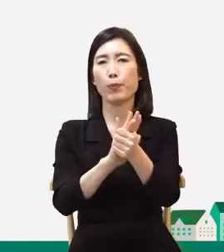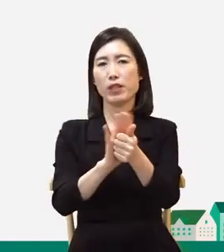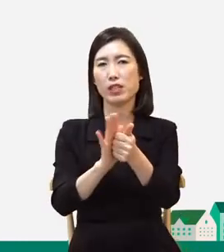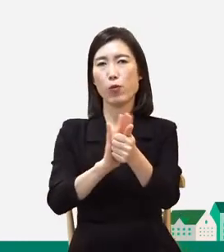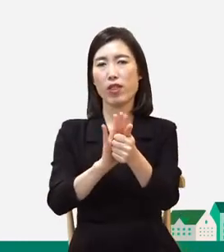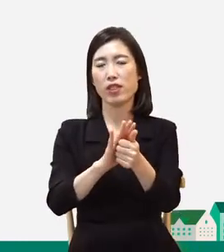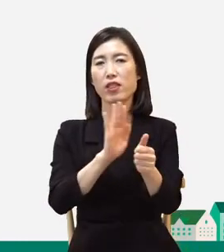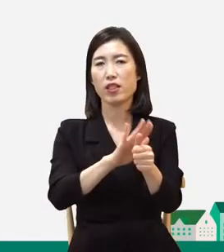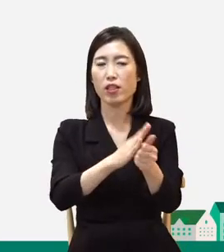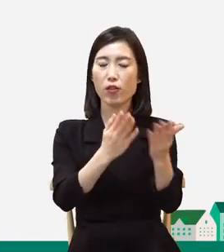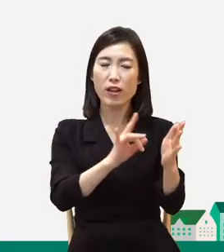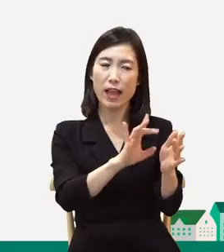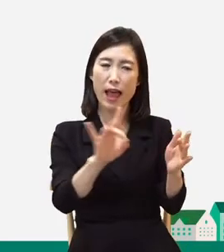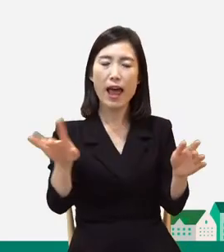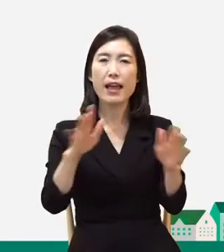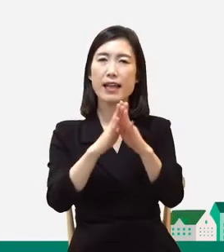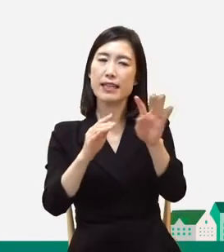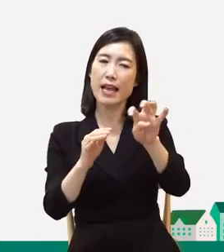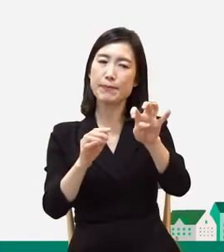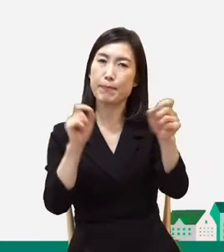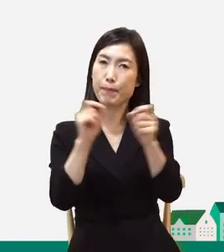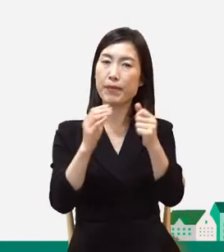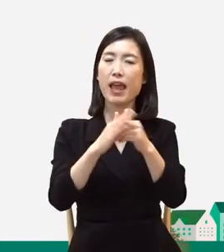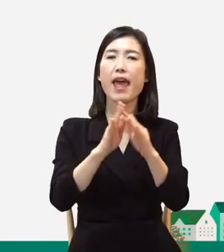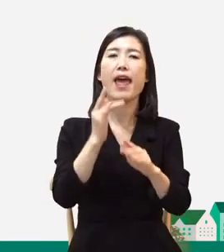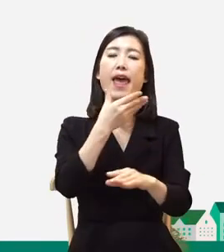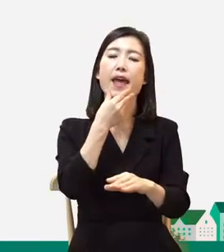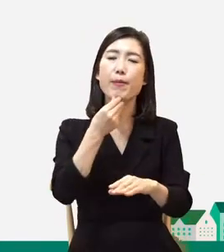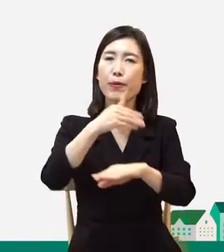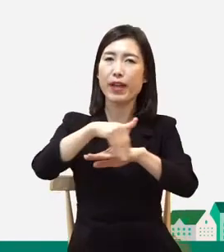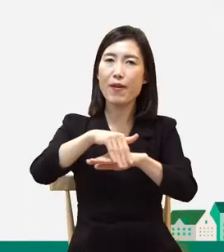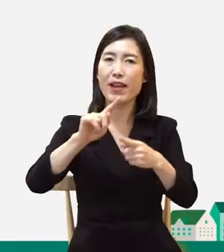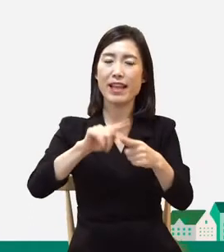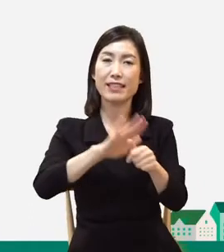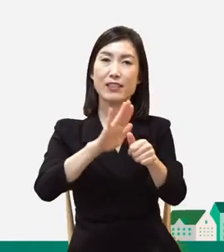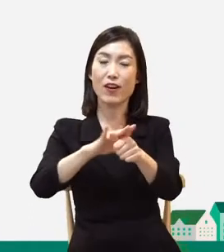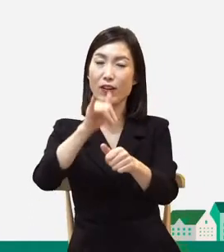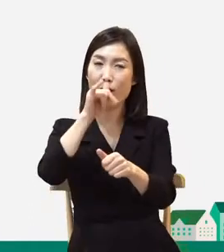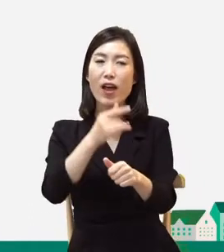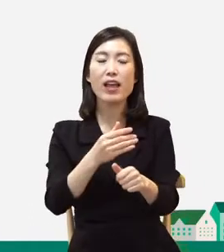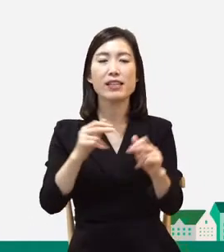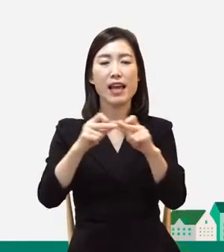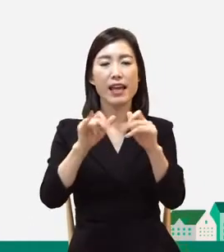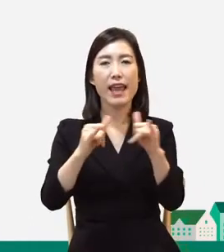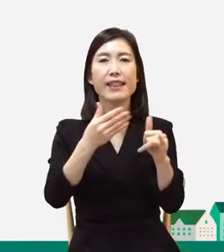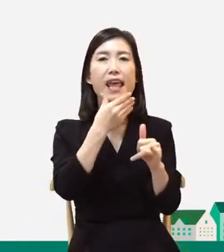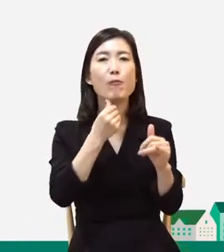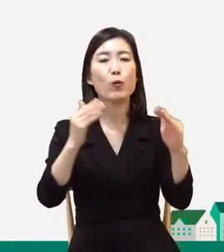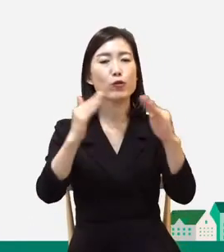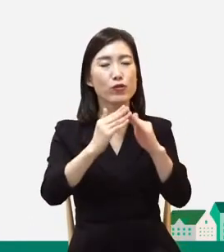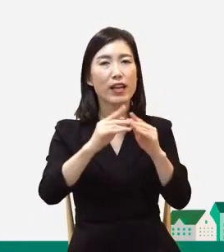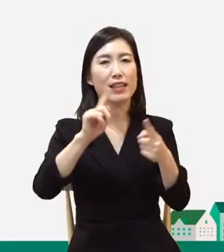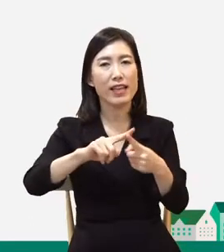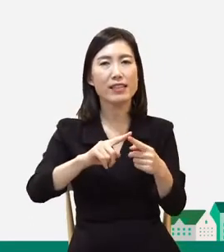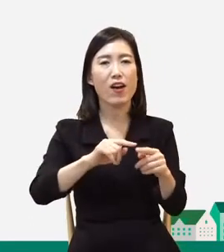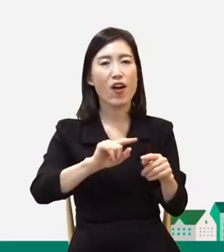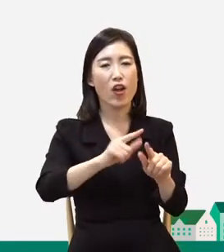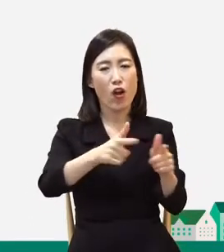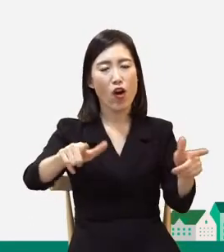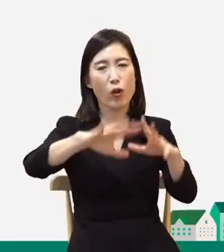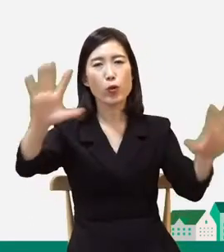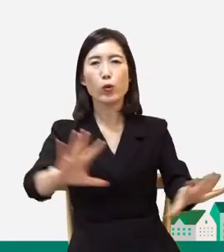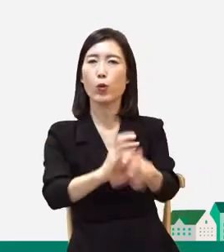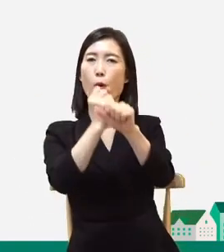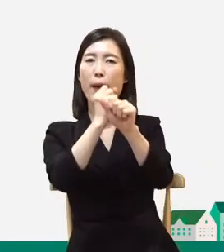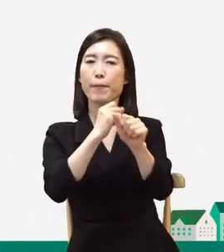통합돌봄센터의 행복 플래너가 장애인 지원 주택으로 파견이 이제 돼서 전체적인 이제 통합돌봄